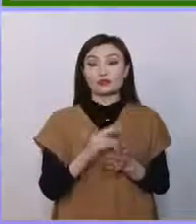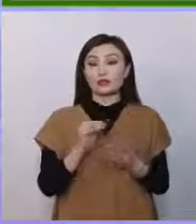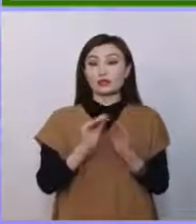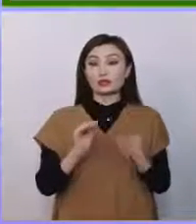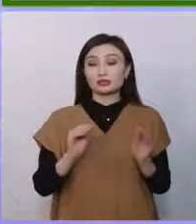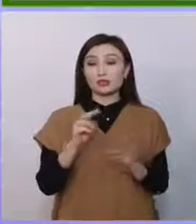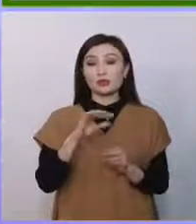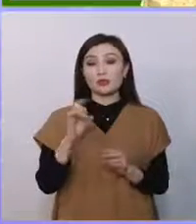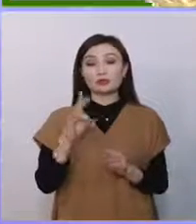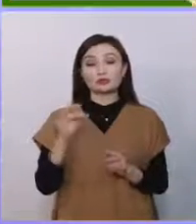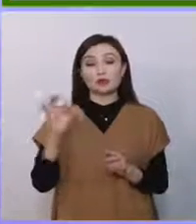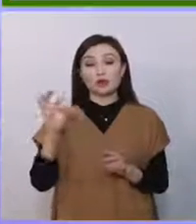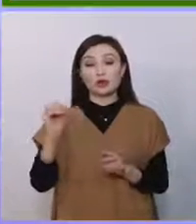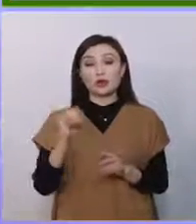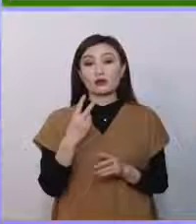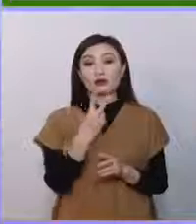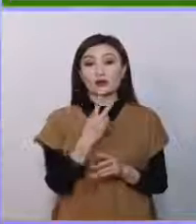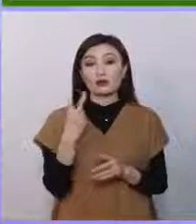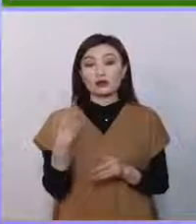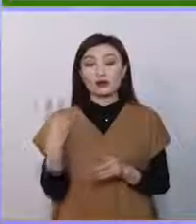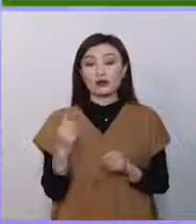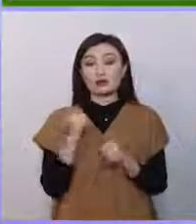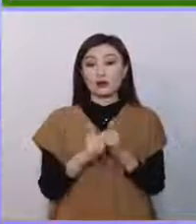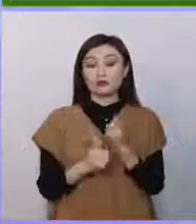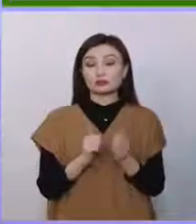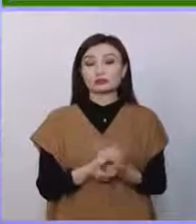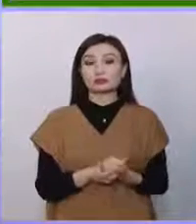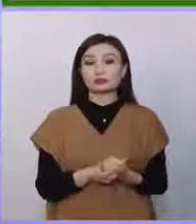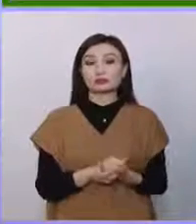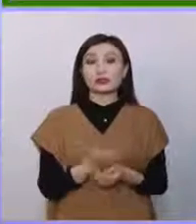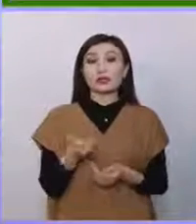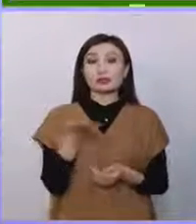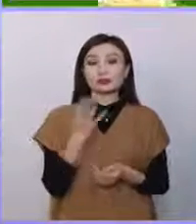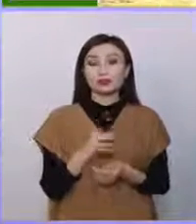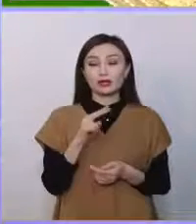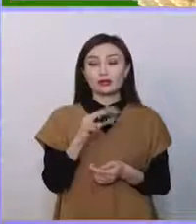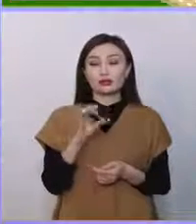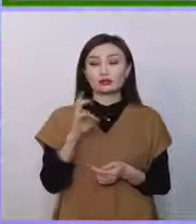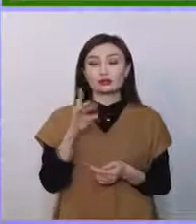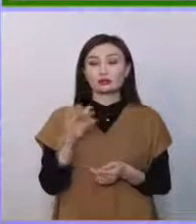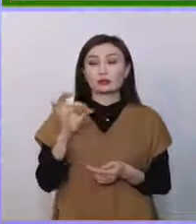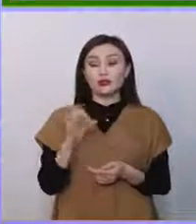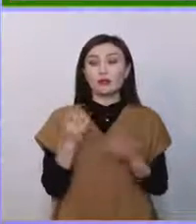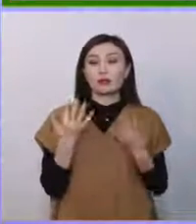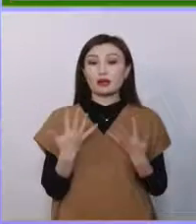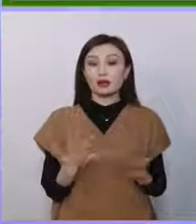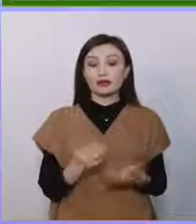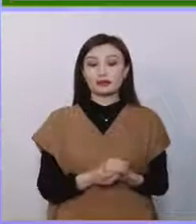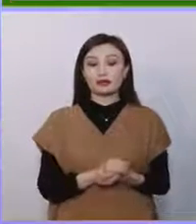пироженные по 2 вишни на каждую сколько пирожных потребовалось